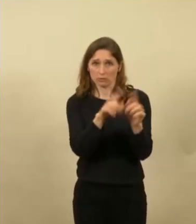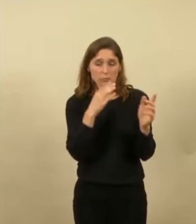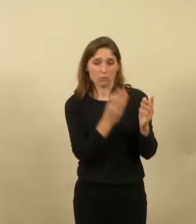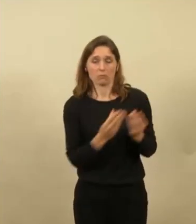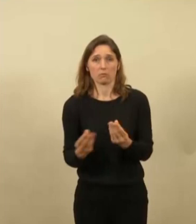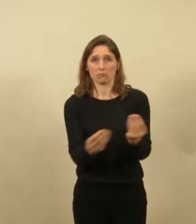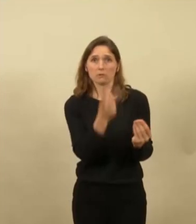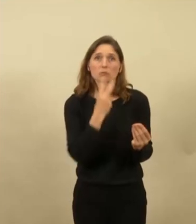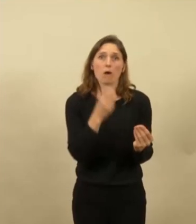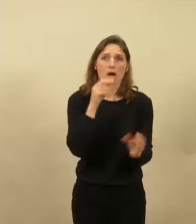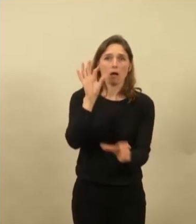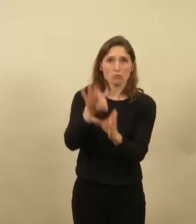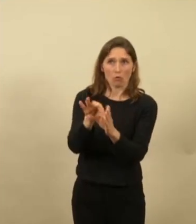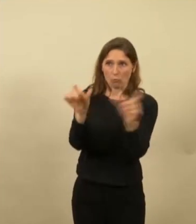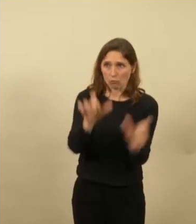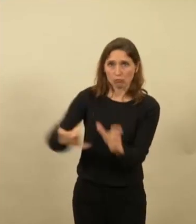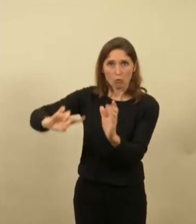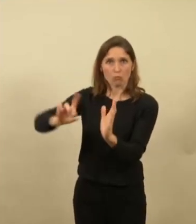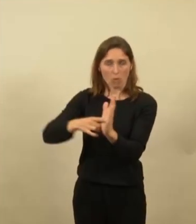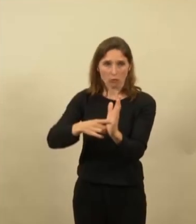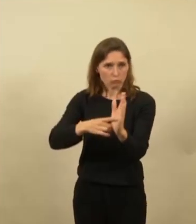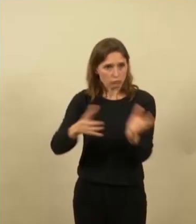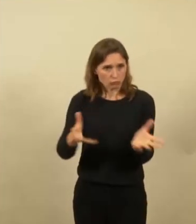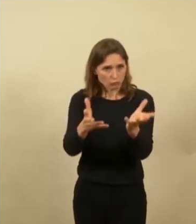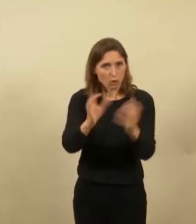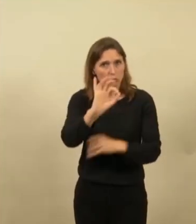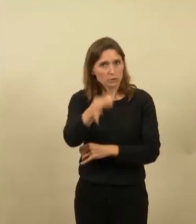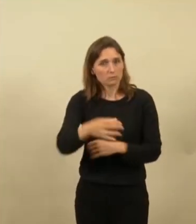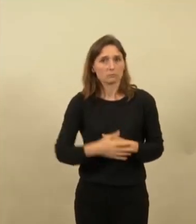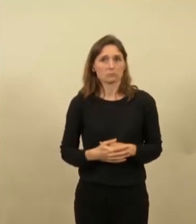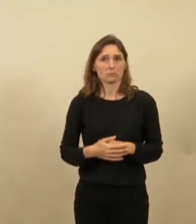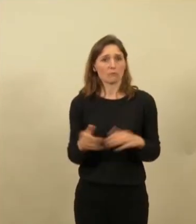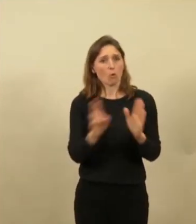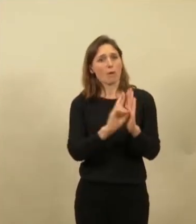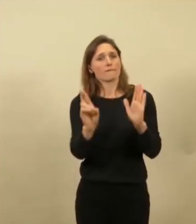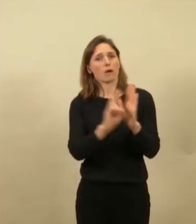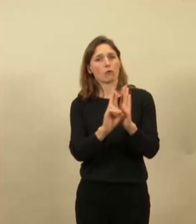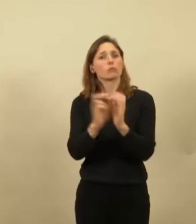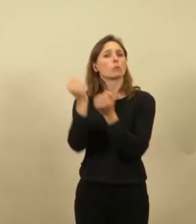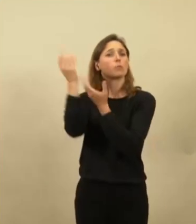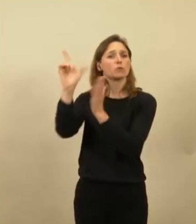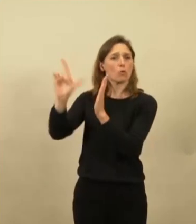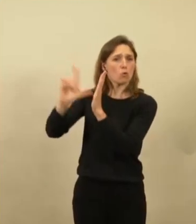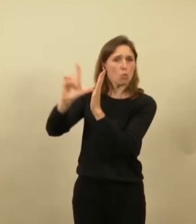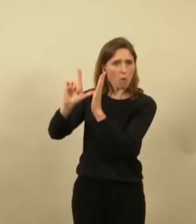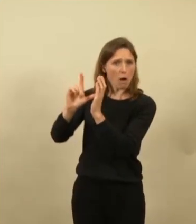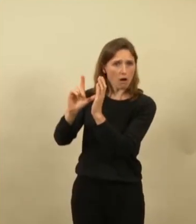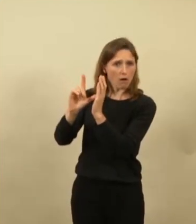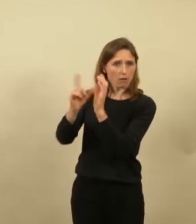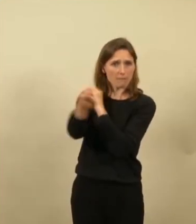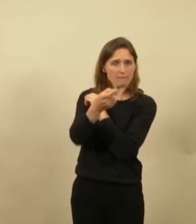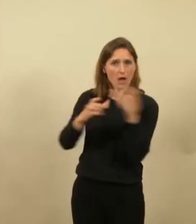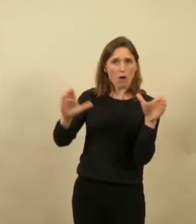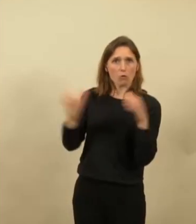contrôler cette activité des élus vous faites référence à une proposition de loi qui avait été déposée par le groupe